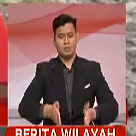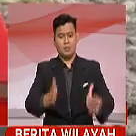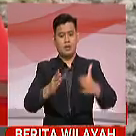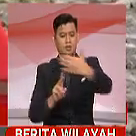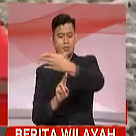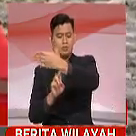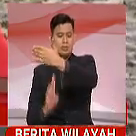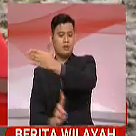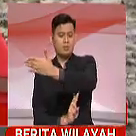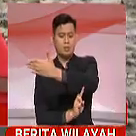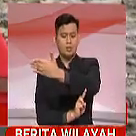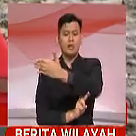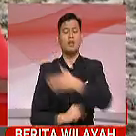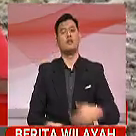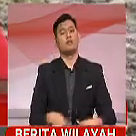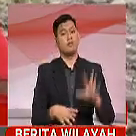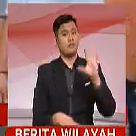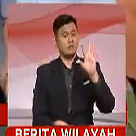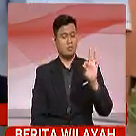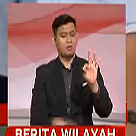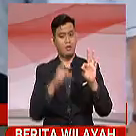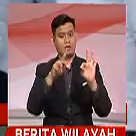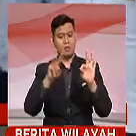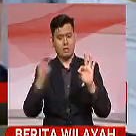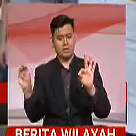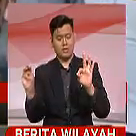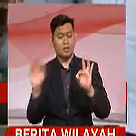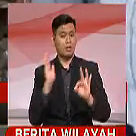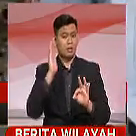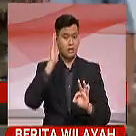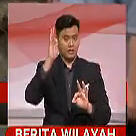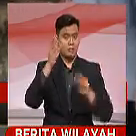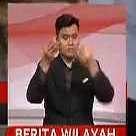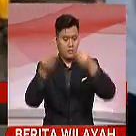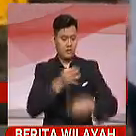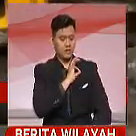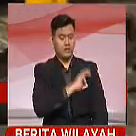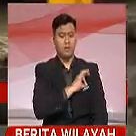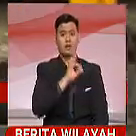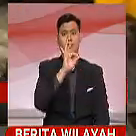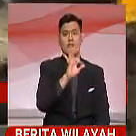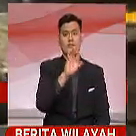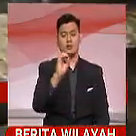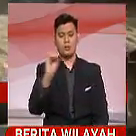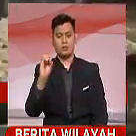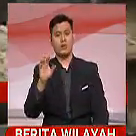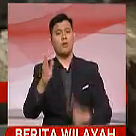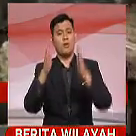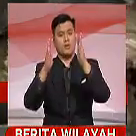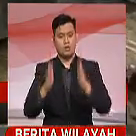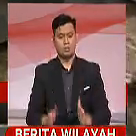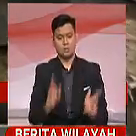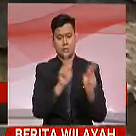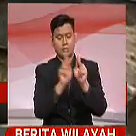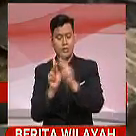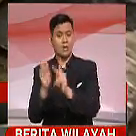Jambatan kekal sepanjang 90 meter tersebut akan memberi manfaat kepada 900 penduduk kampung berkenaan dan dijangka siap